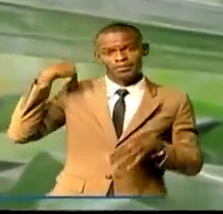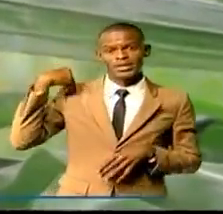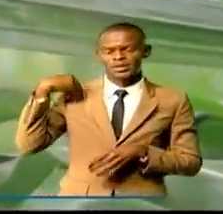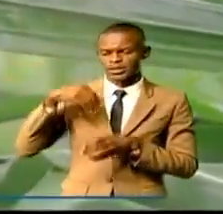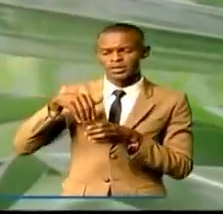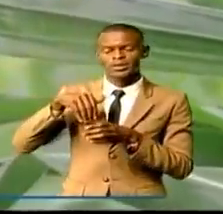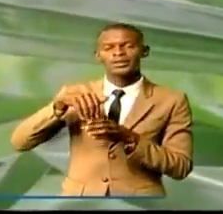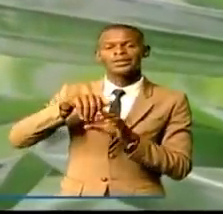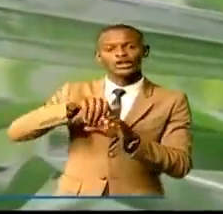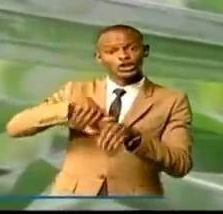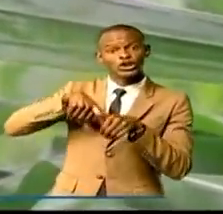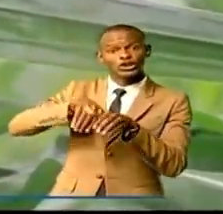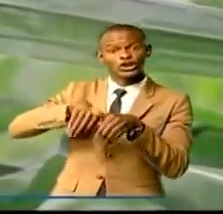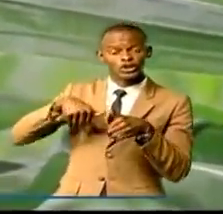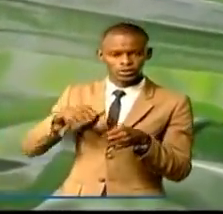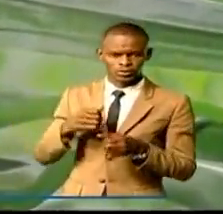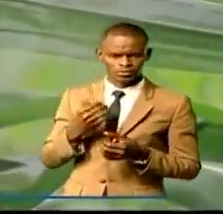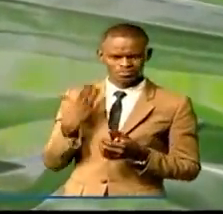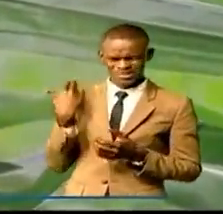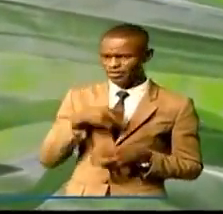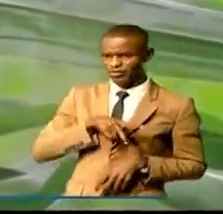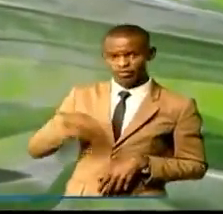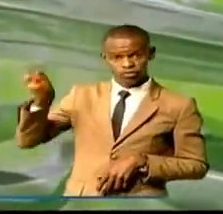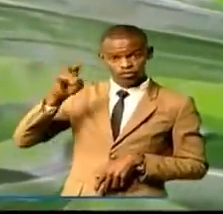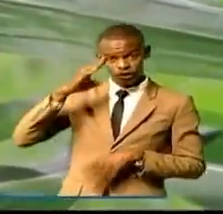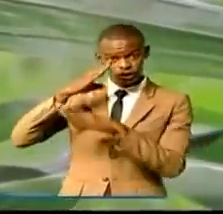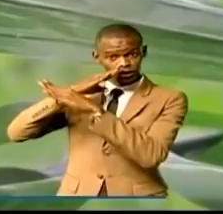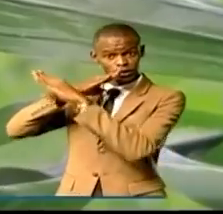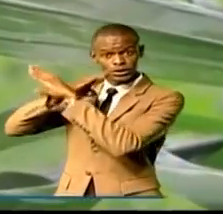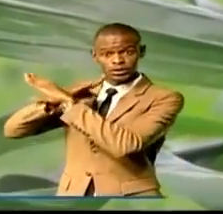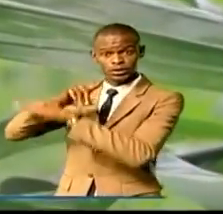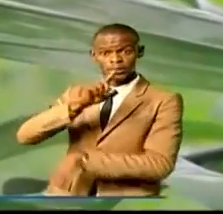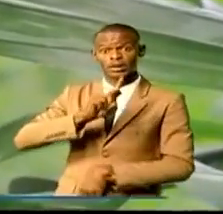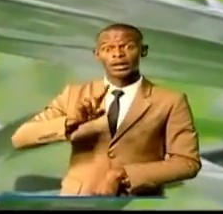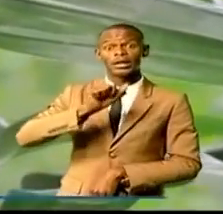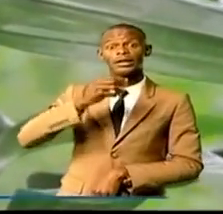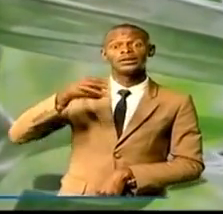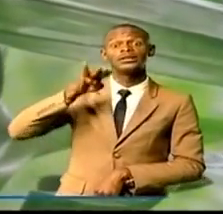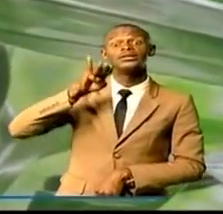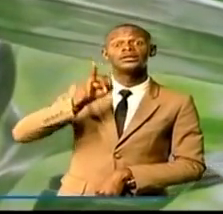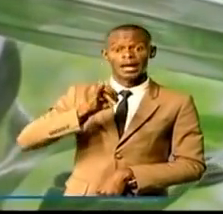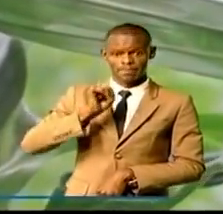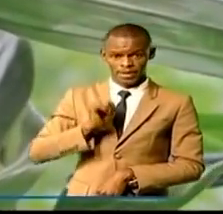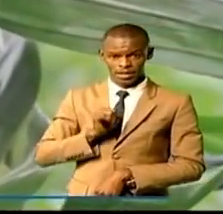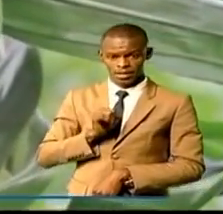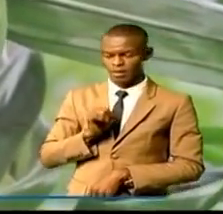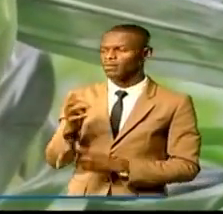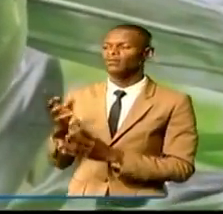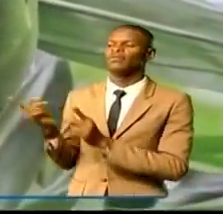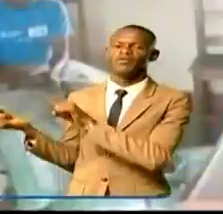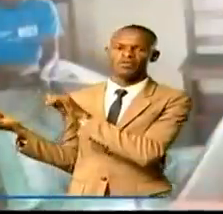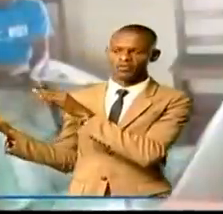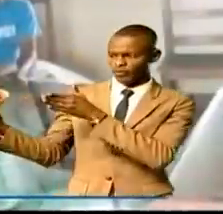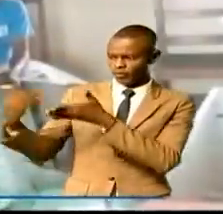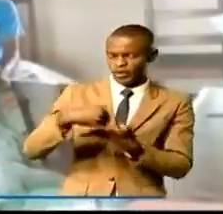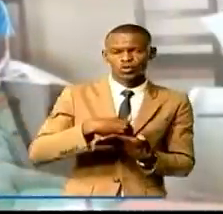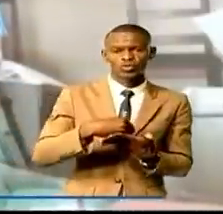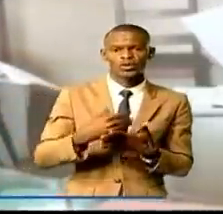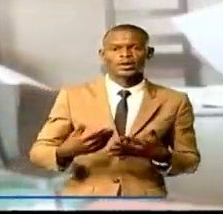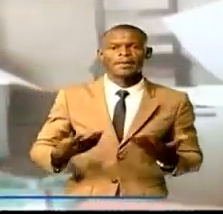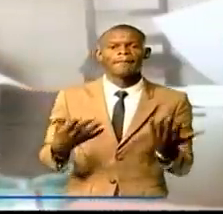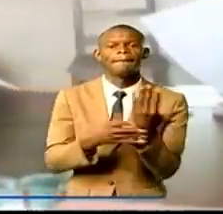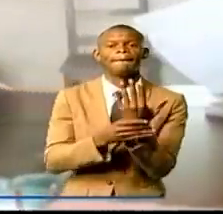pas rentré mais bredouille. Dans sa gibecière d'agriculteur, il est porteur de la semence zambienne. Une centaine